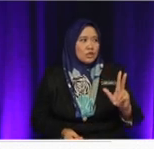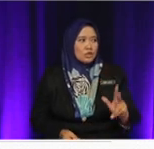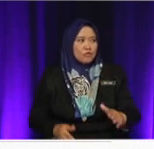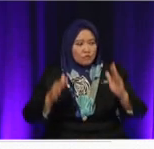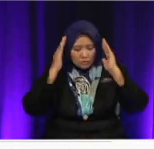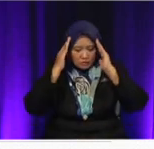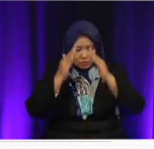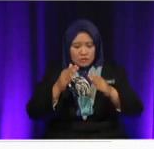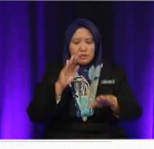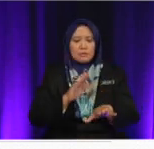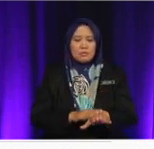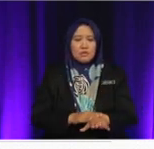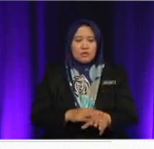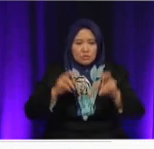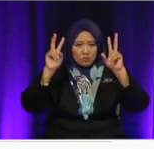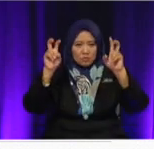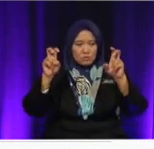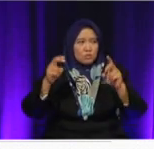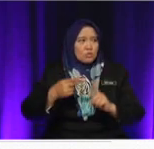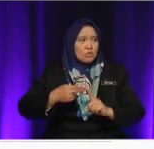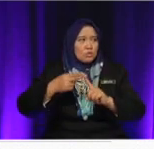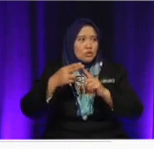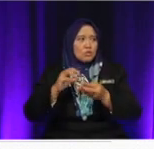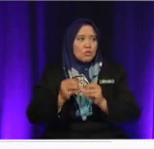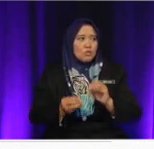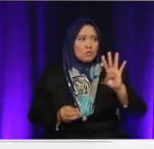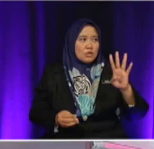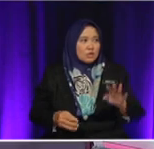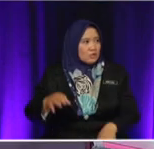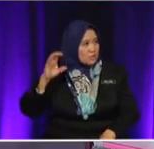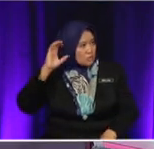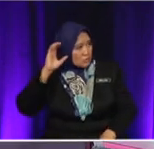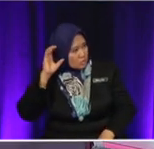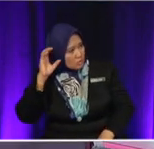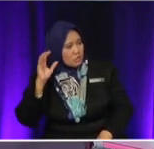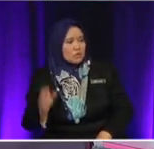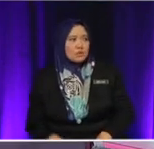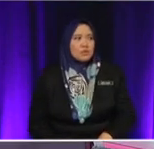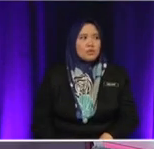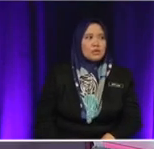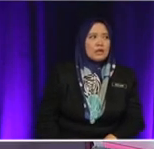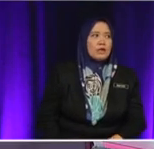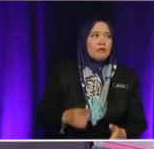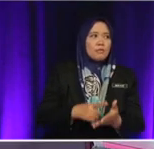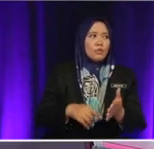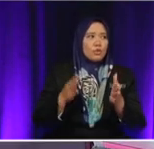pihak lain. Dan yang kelima, fikir cara penyelesaian. Okey, cikgu hanya tekankan tentang